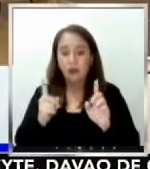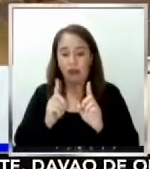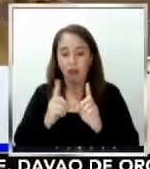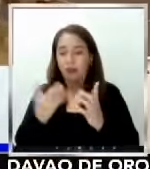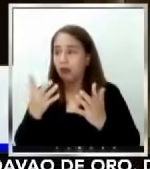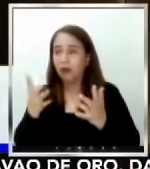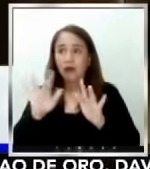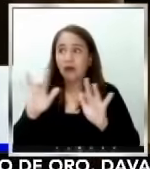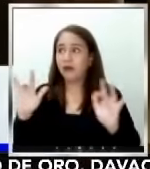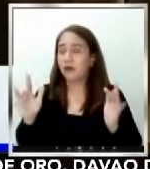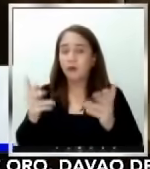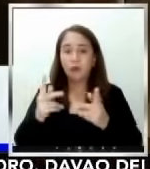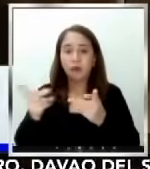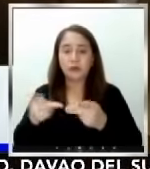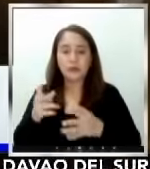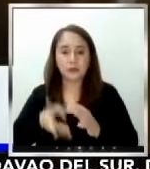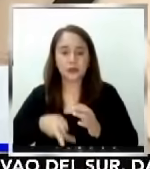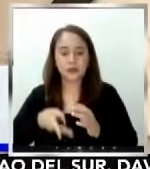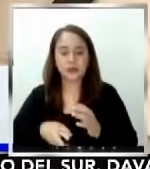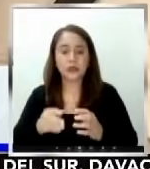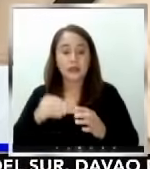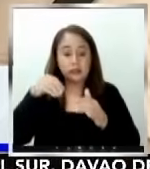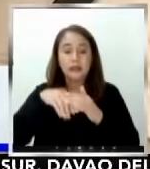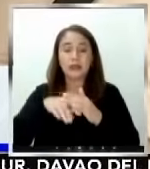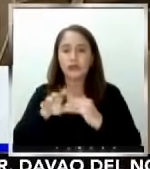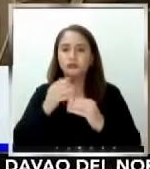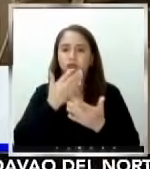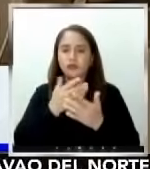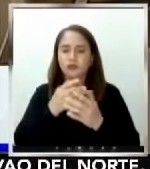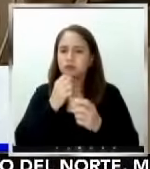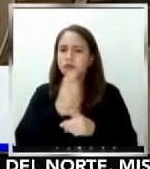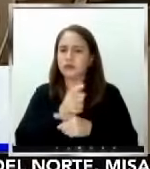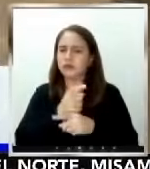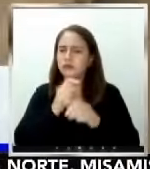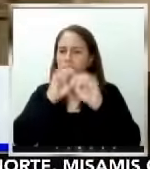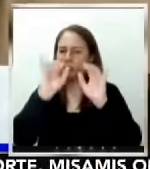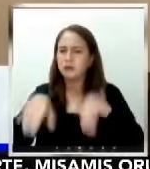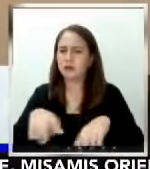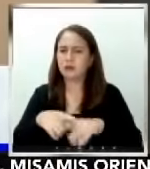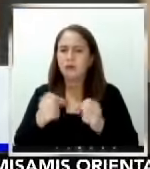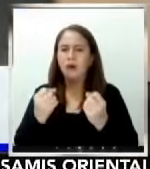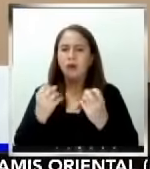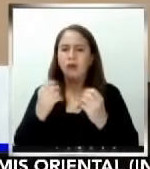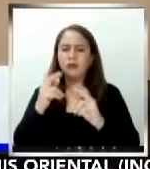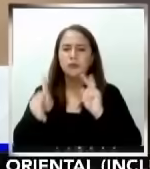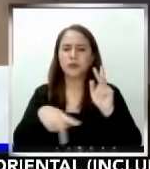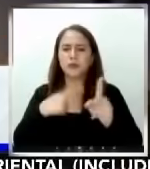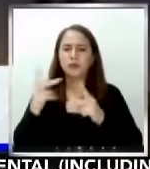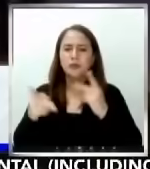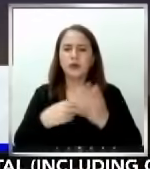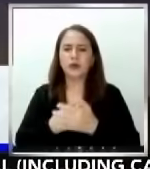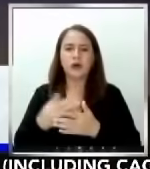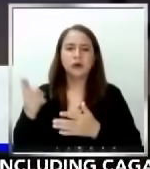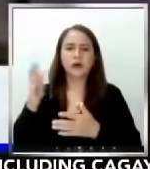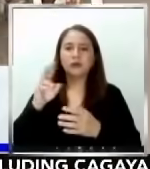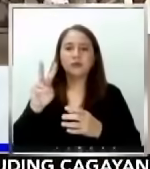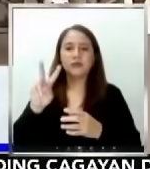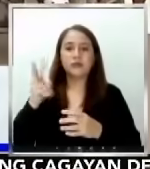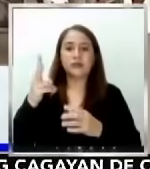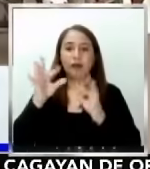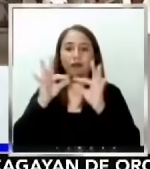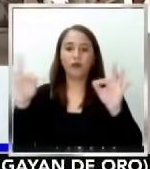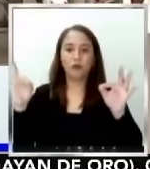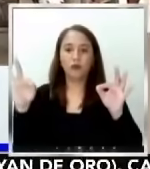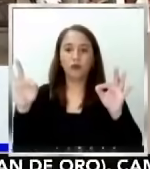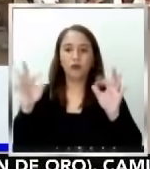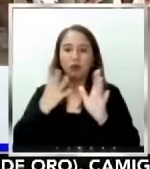Sa loob, maayos naman ang sistema. Yun nga lang, sa dami ng tao, umakyat na hanggang second floor ang pila.